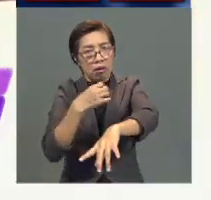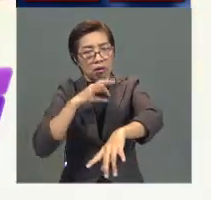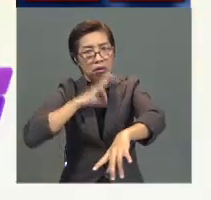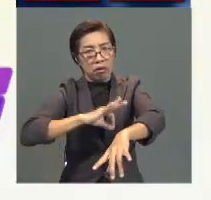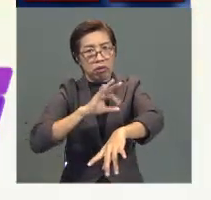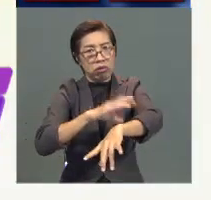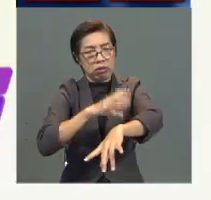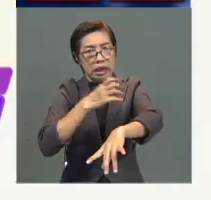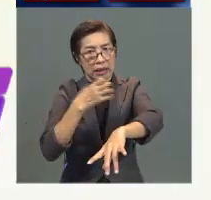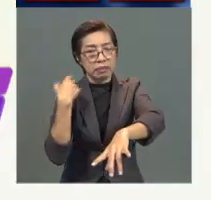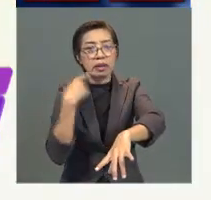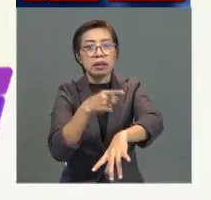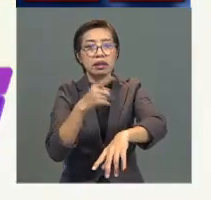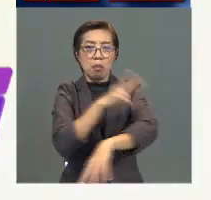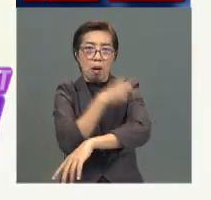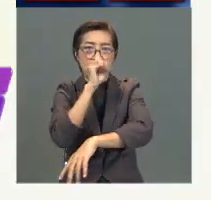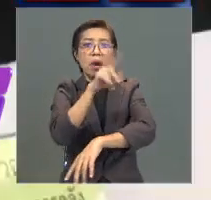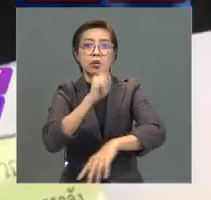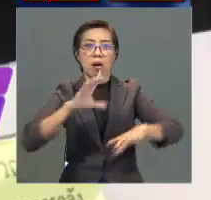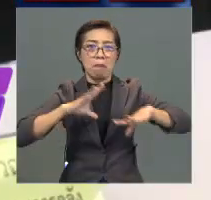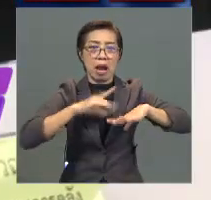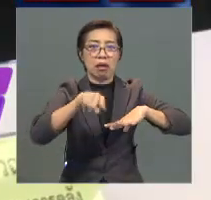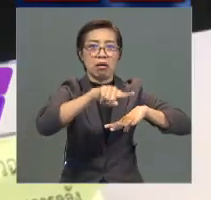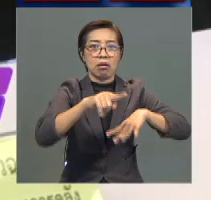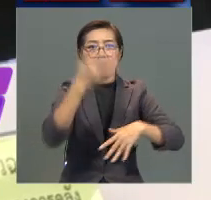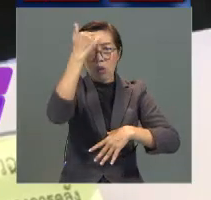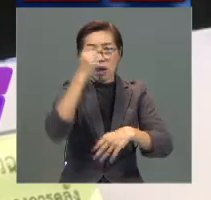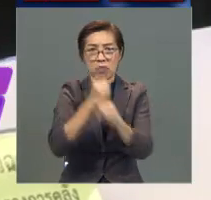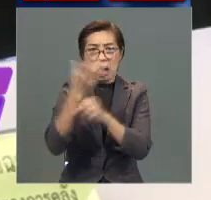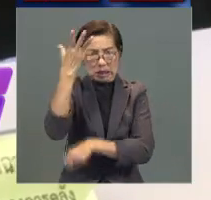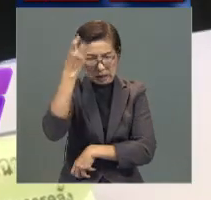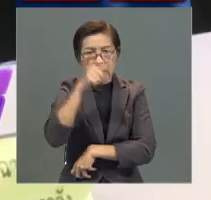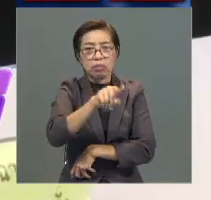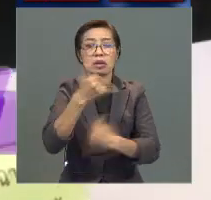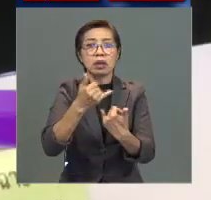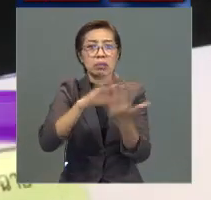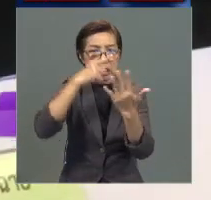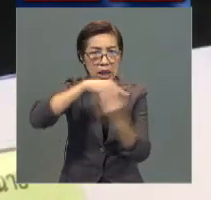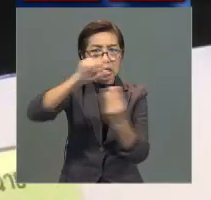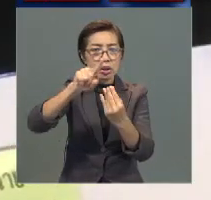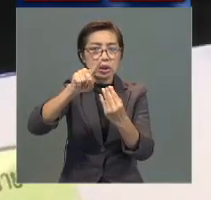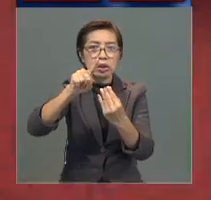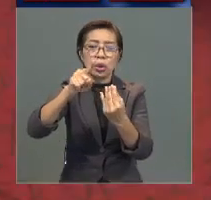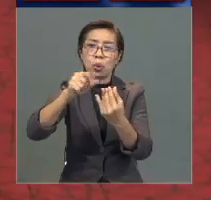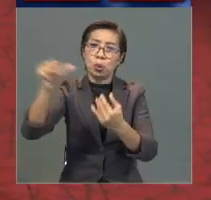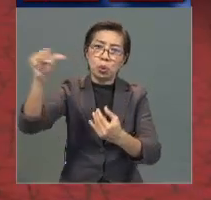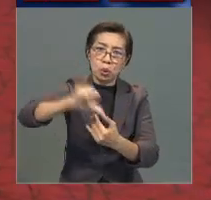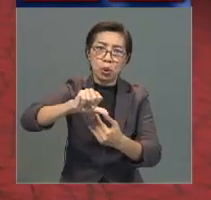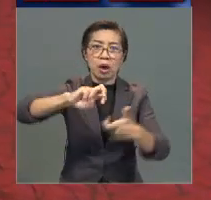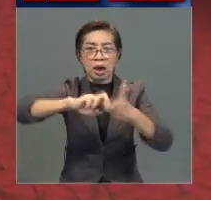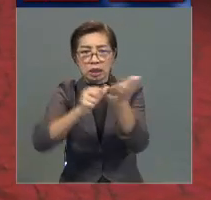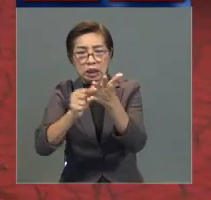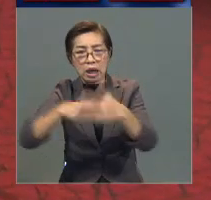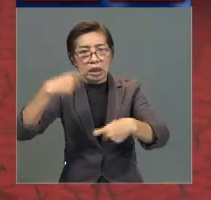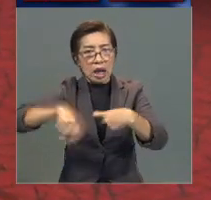กับคุณปรีดีมีปัญหาความกดดันในการทำหน้าที่เนื่องจากสถานการณ์เรื่องของเศรษฐกิจที่ชะลอตัวแล้วต้องเป็นโจทย์ที่ท้าทายใน